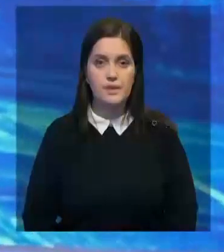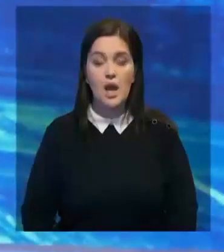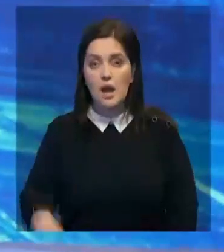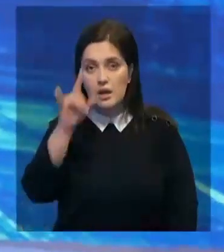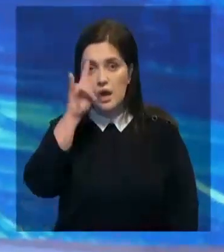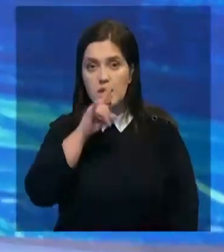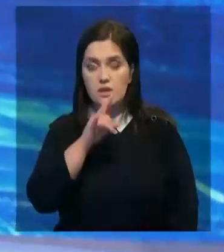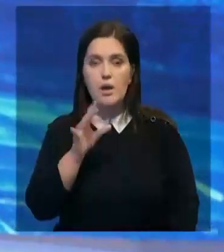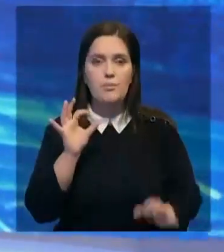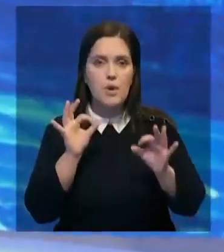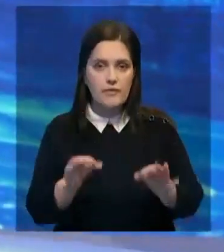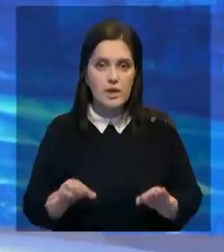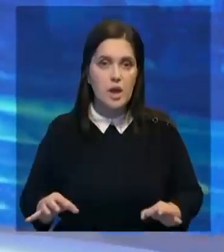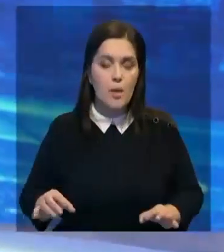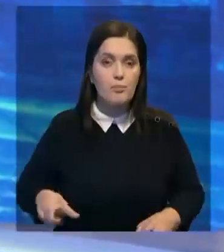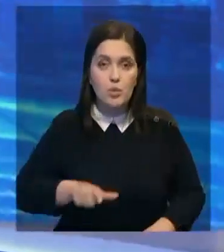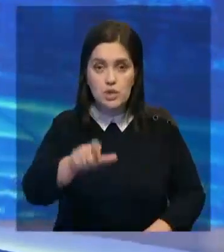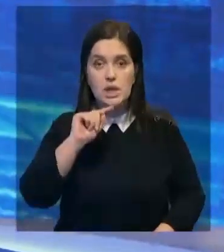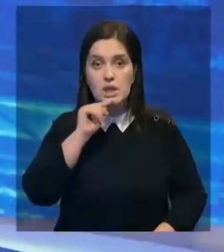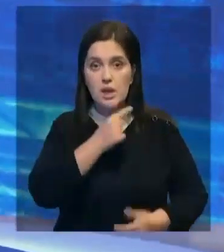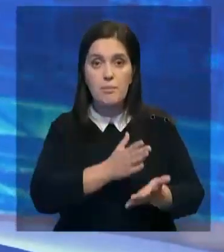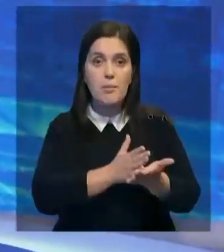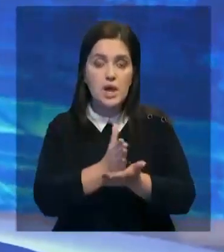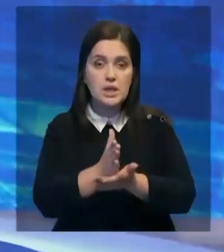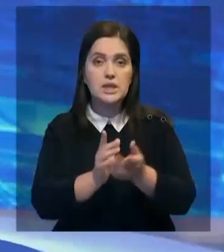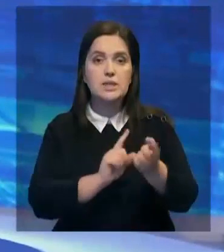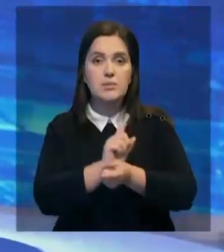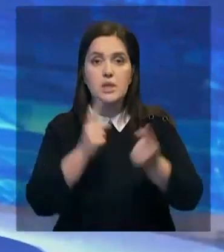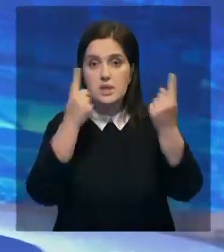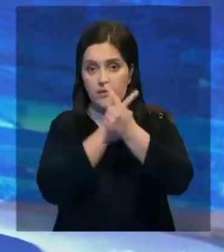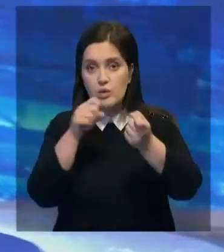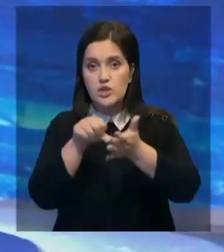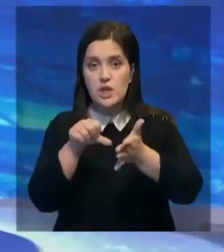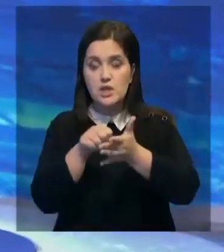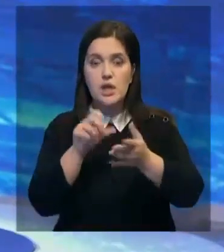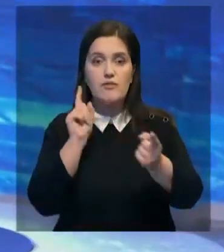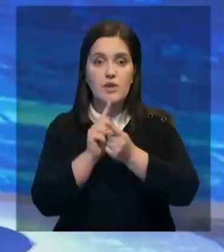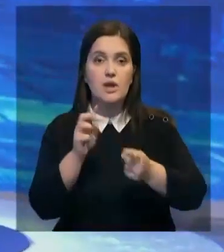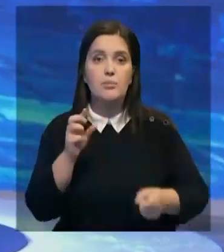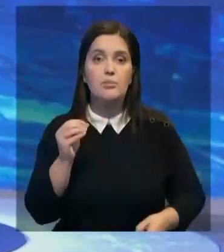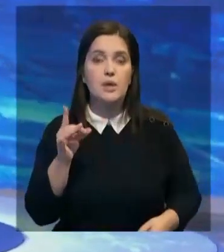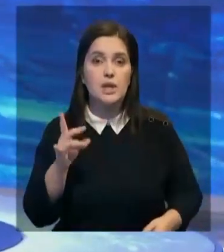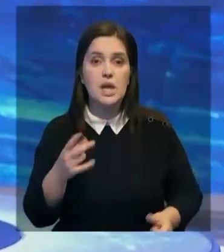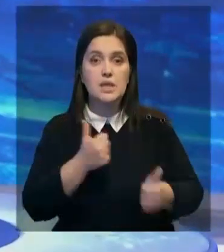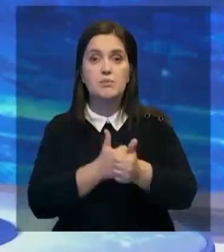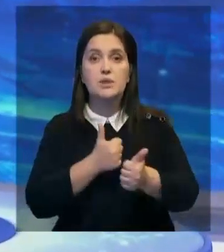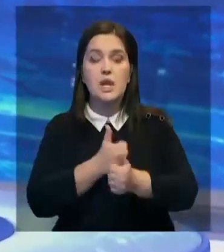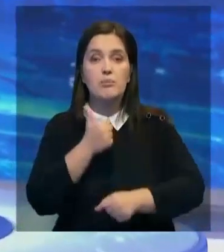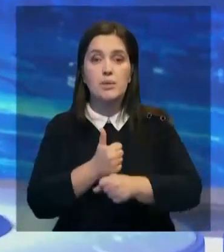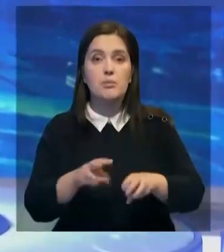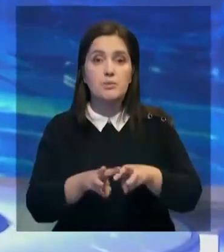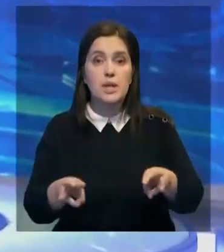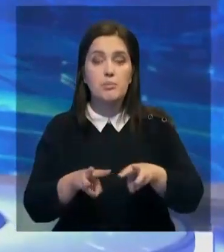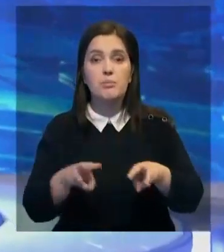Казахстан идет по верному пути экономических, политических и структурных реформ. Об этом заявили участники двусторонних встреч в Берне с